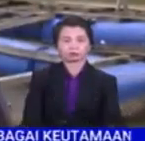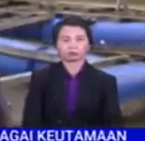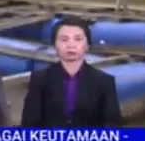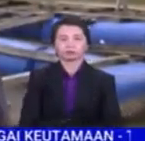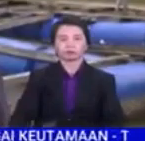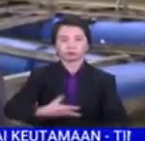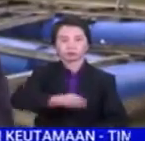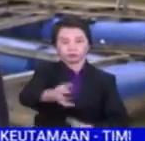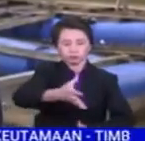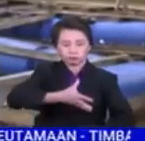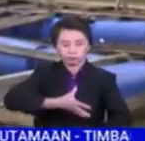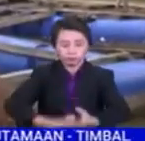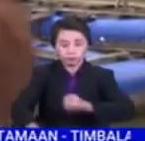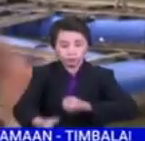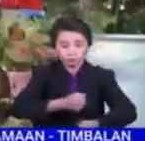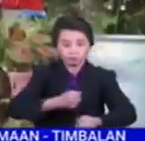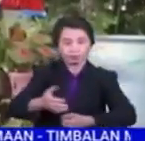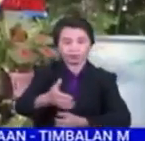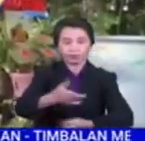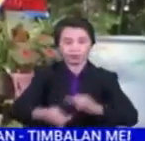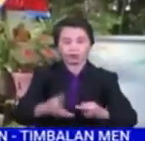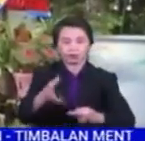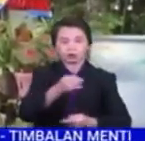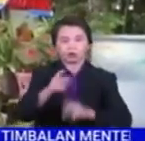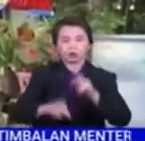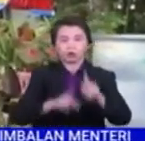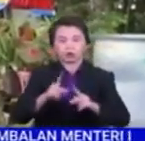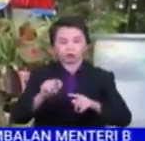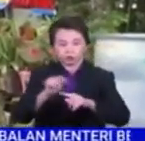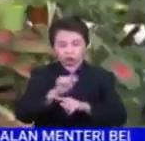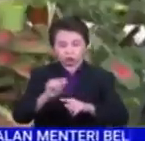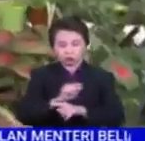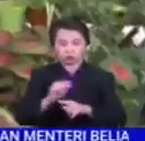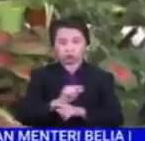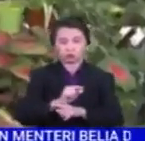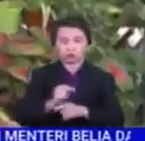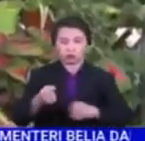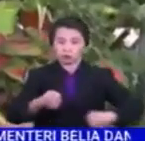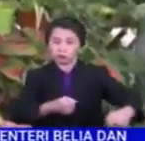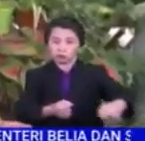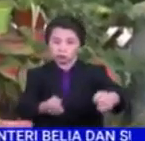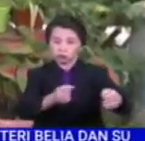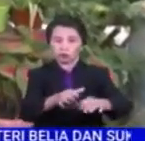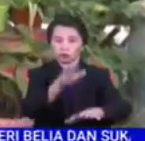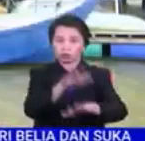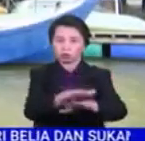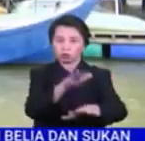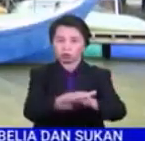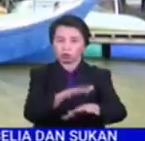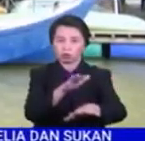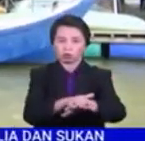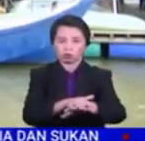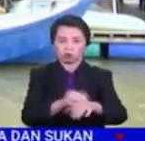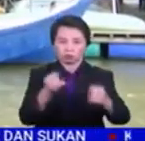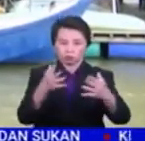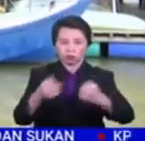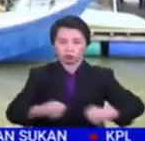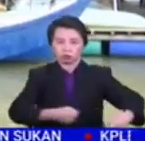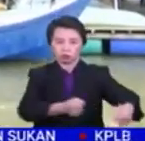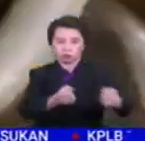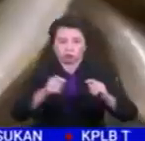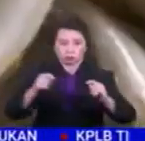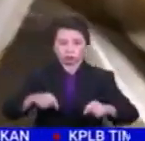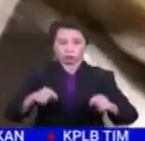Nelayan-nelayan dan orang yang menggunakan sungai ini sebagai satu sumber amat ramai. Amat ramai di Sungai Merbok ini.